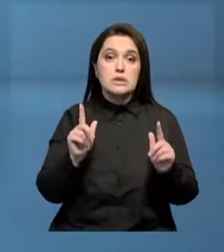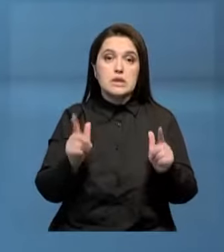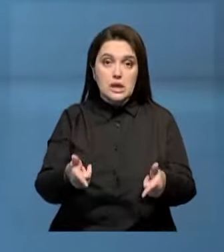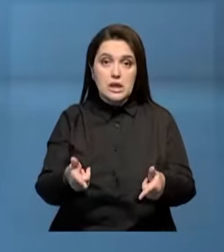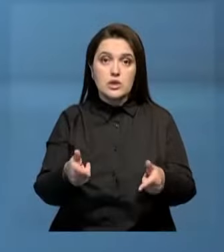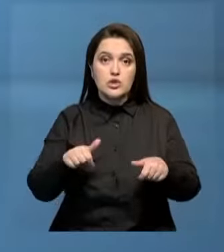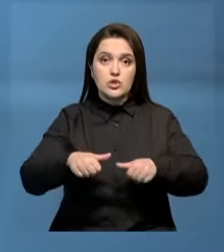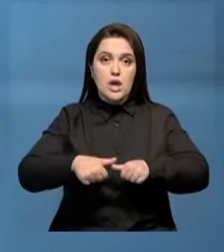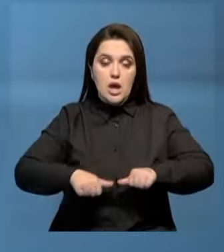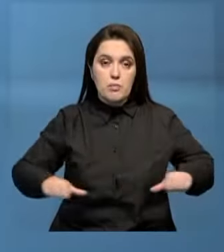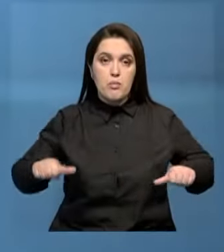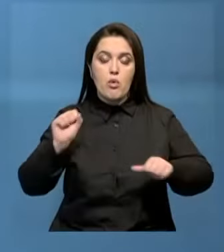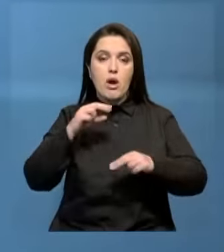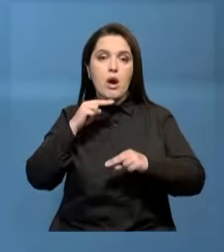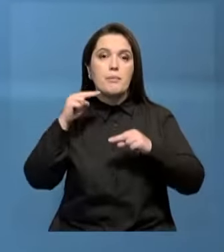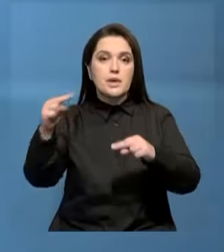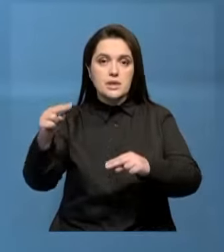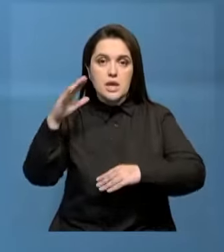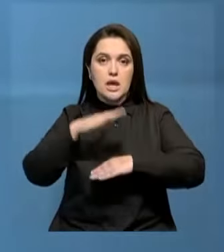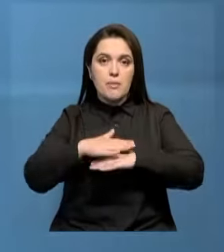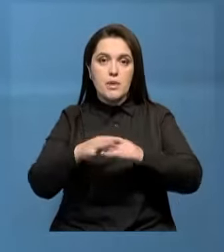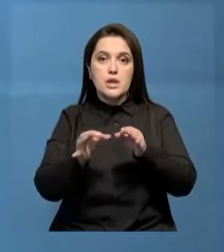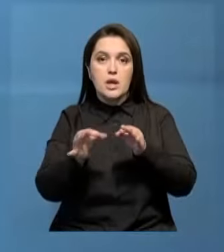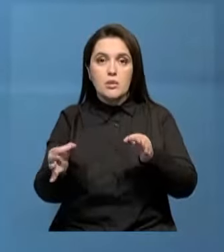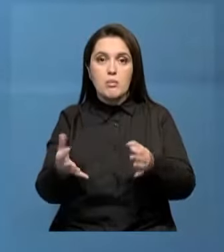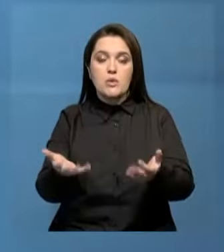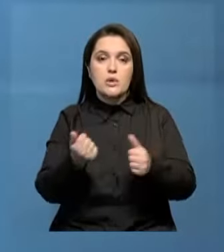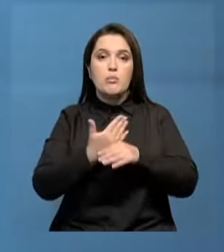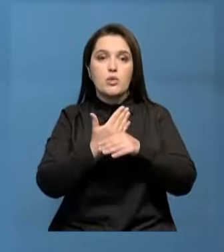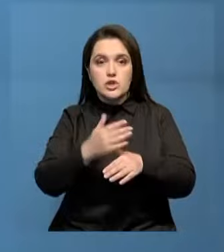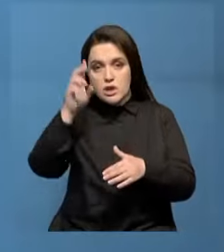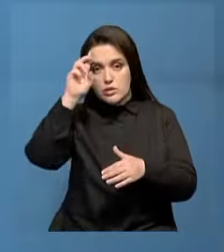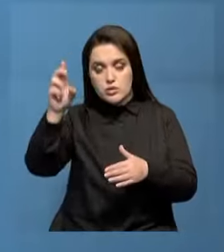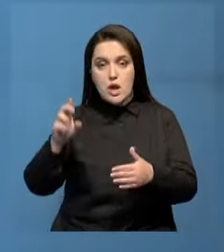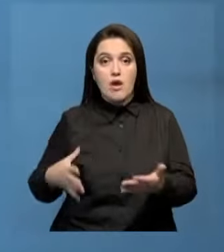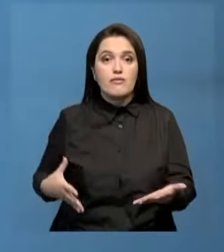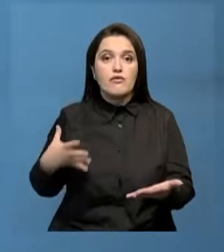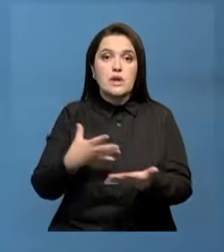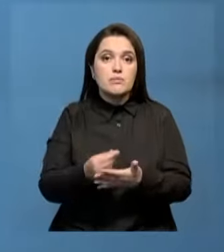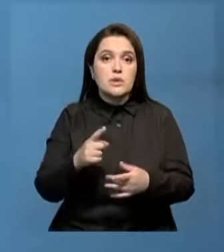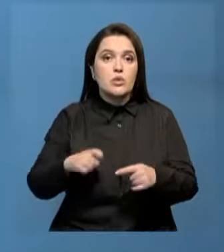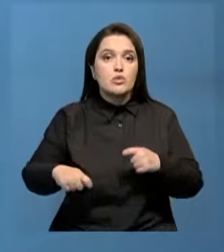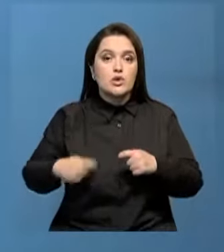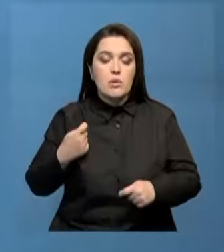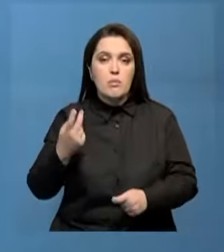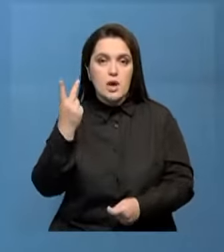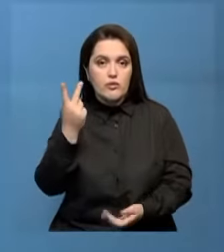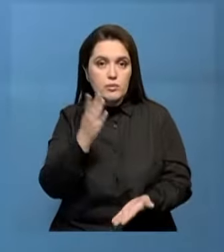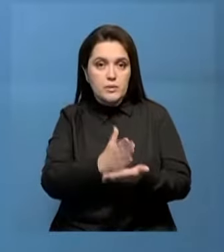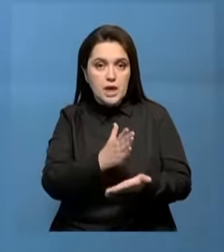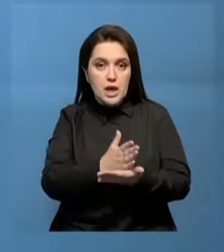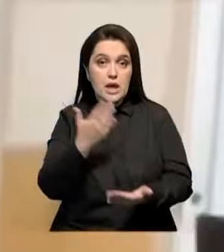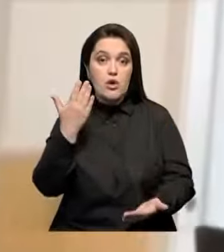согласен с решением комиссии, могут обратиться в акиматы района и получить помощь от государства. Возмещать ущерб будут по